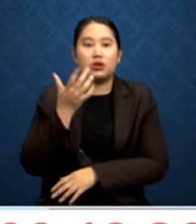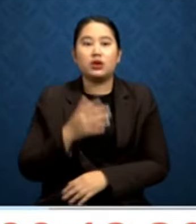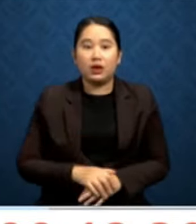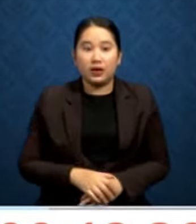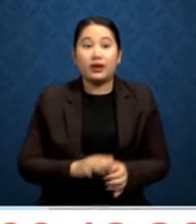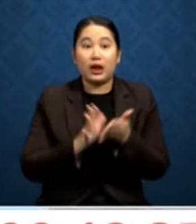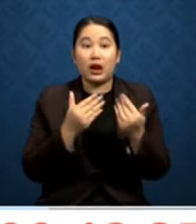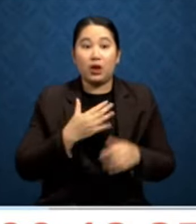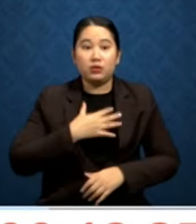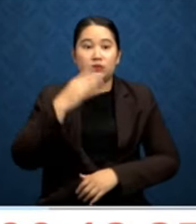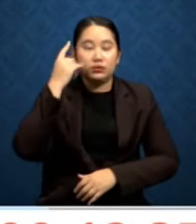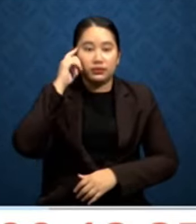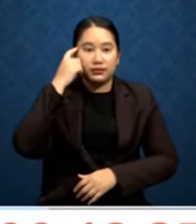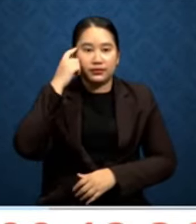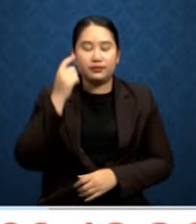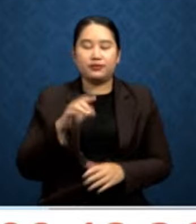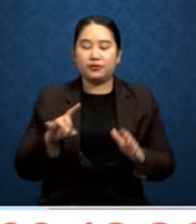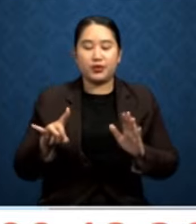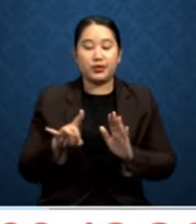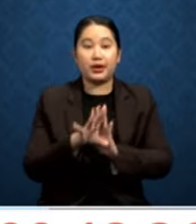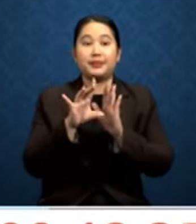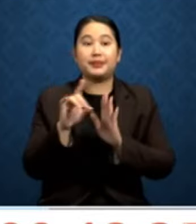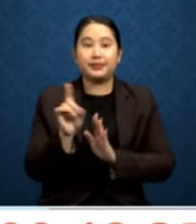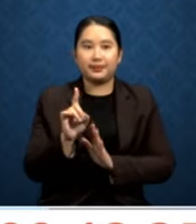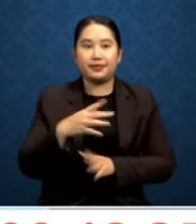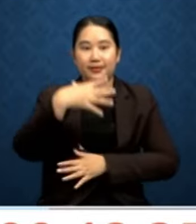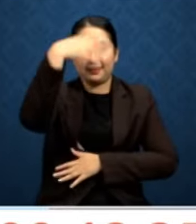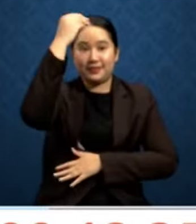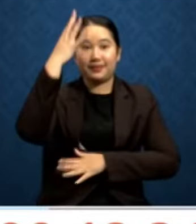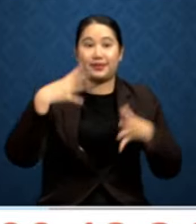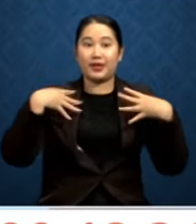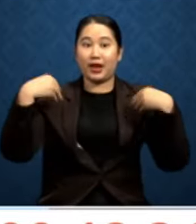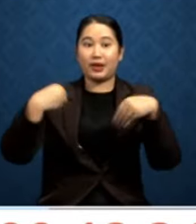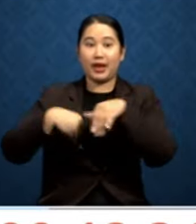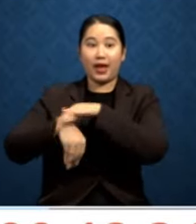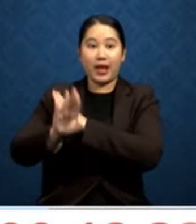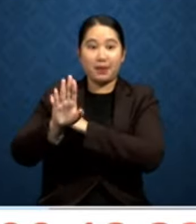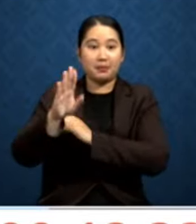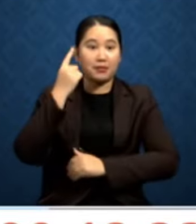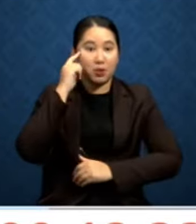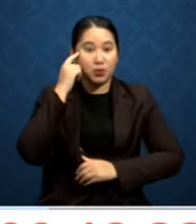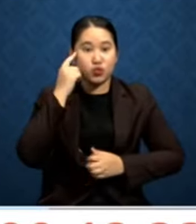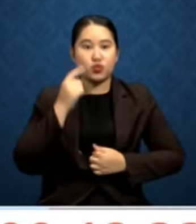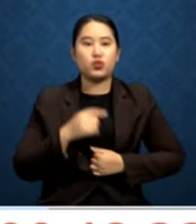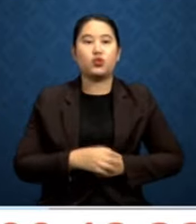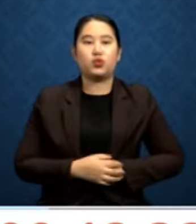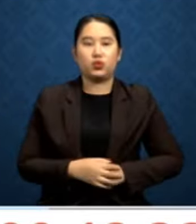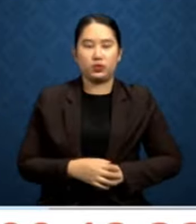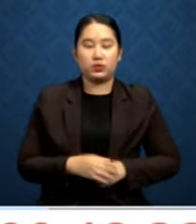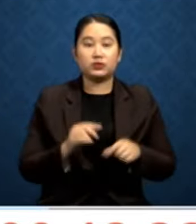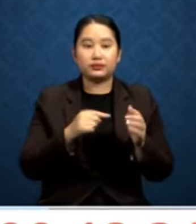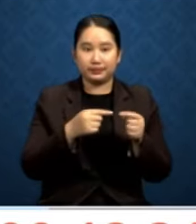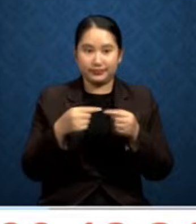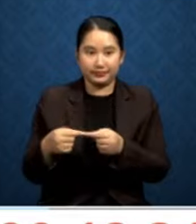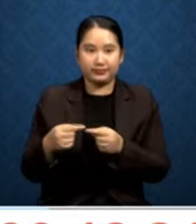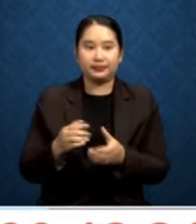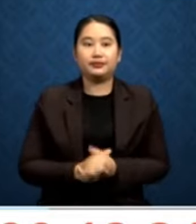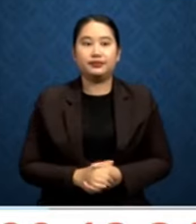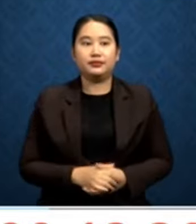แล้เราก็ไม่รู้ว่าสุดท้ายเนี่ย เทวดาจะหนีลอดไปได้อหอเปล่านะครับขอสไลทถัดไปคร